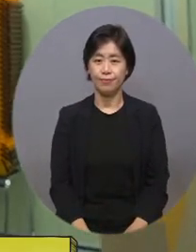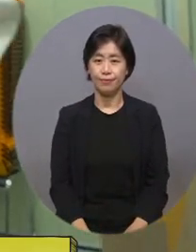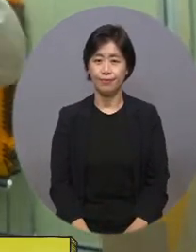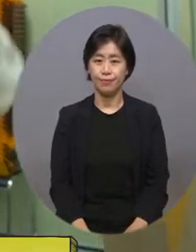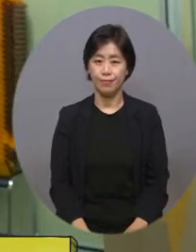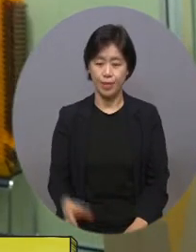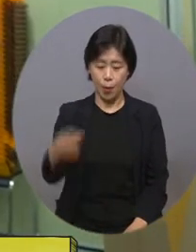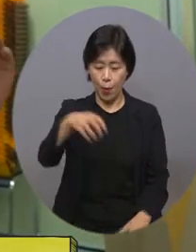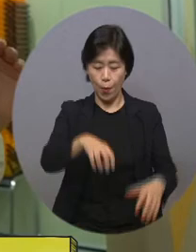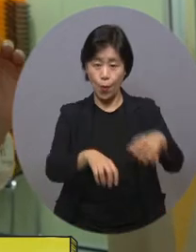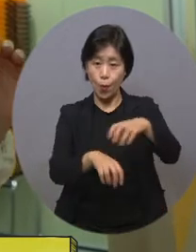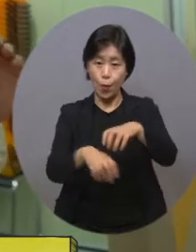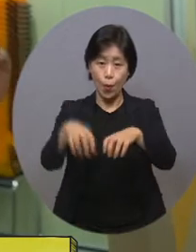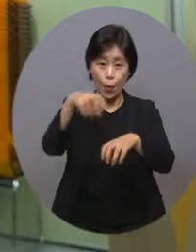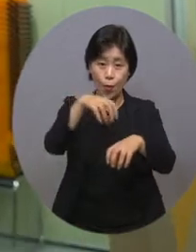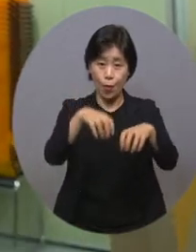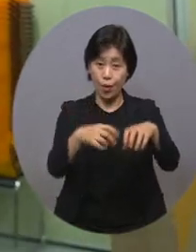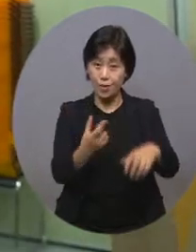이렇게 쌓는 거 맞나요?